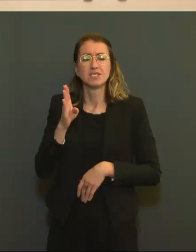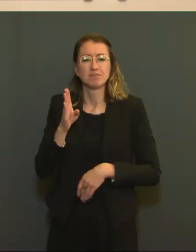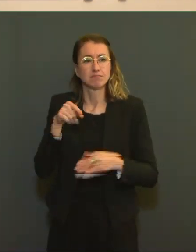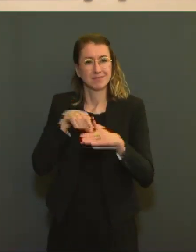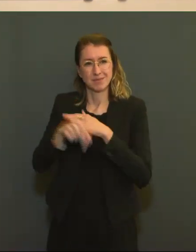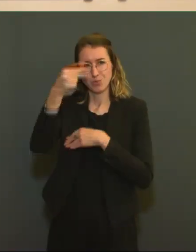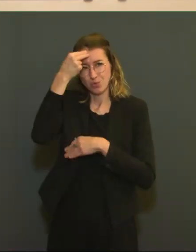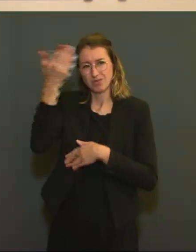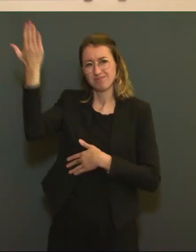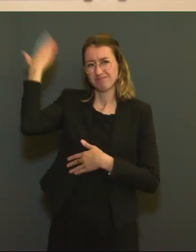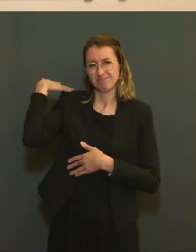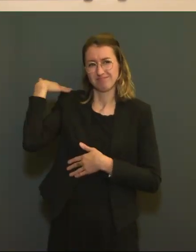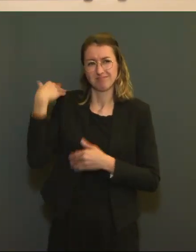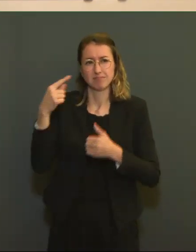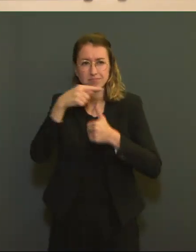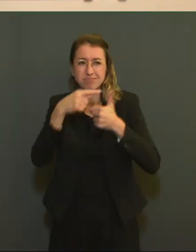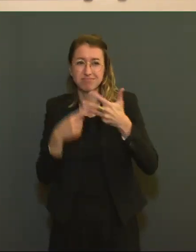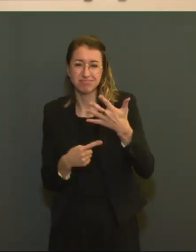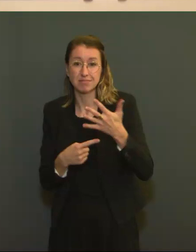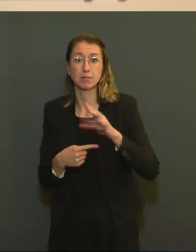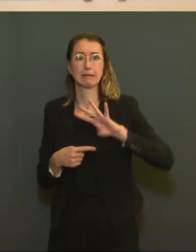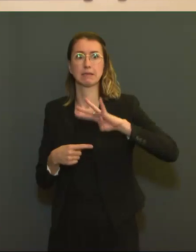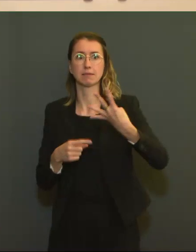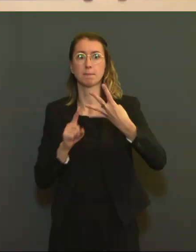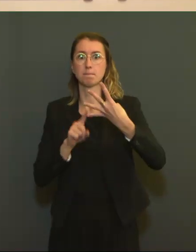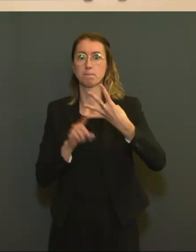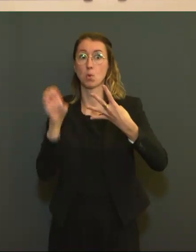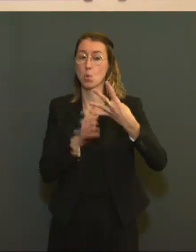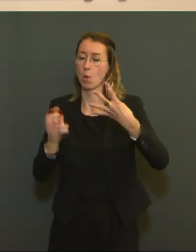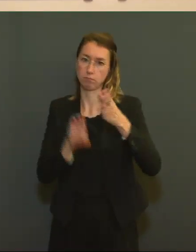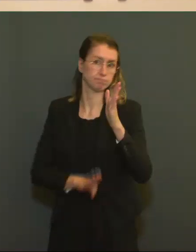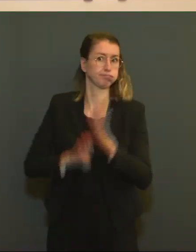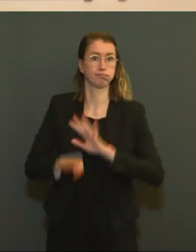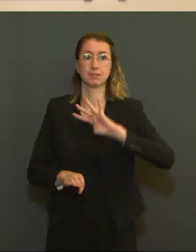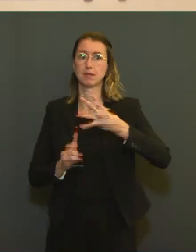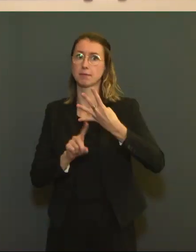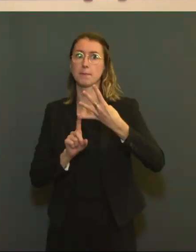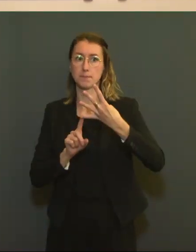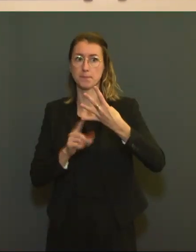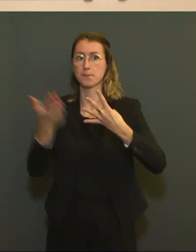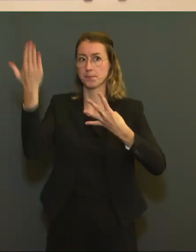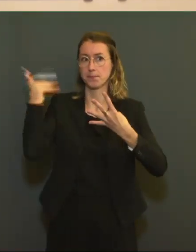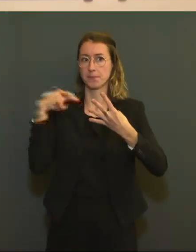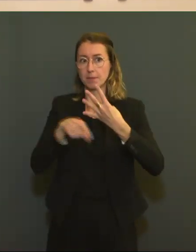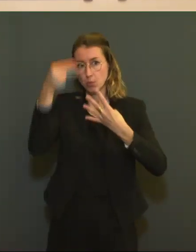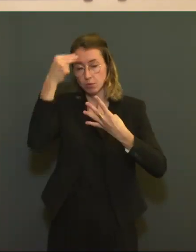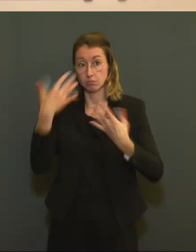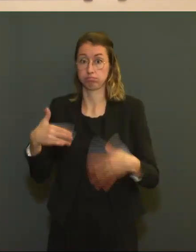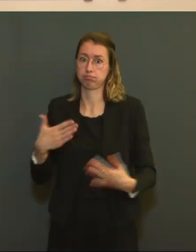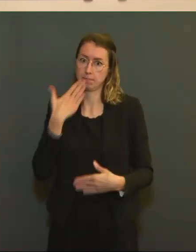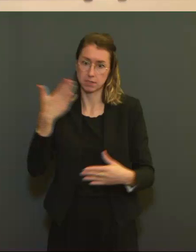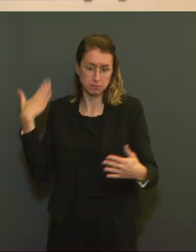pays avec le plus haut taux d'infection, nous avons pu, grâce à votre aide et grâce aux mesures, au mois